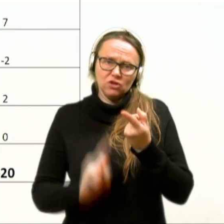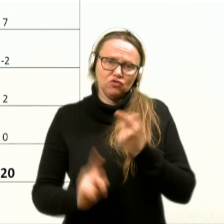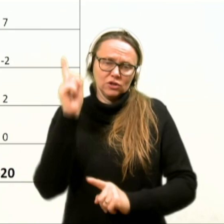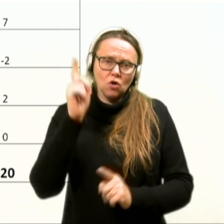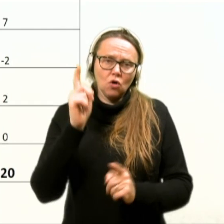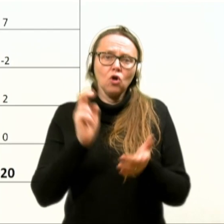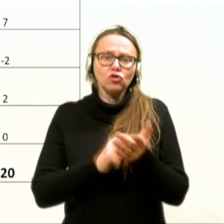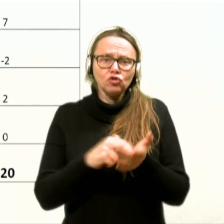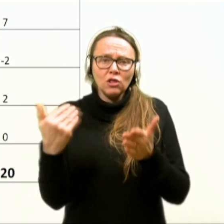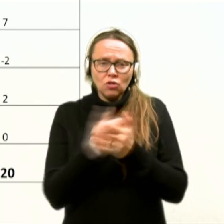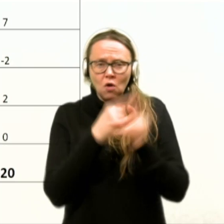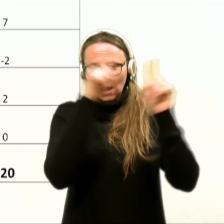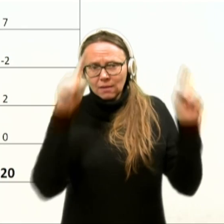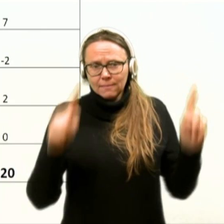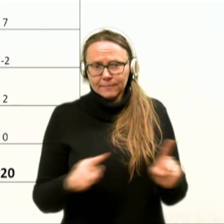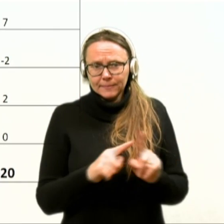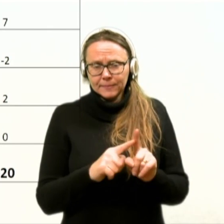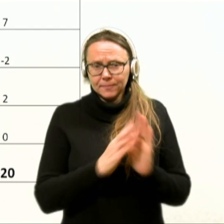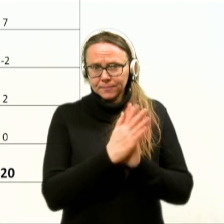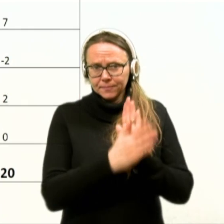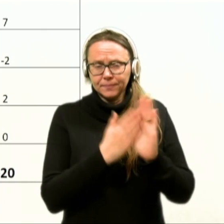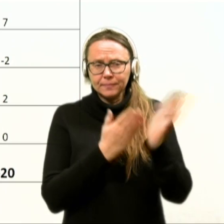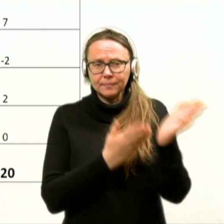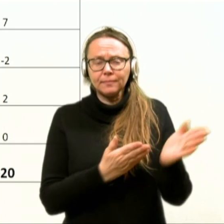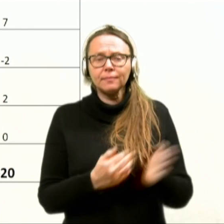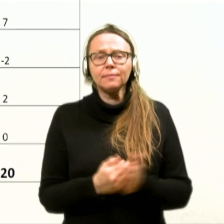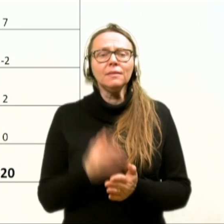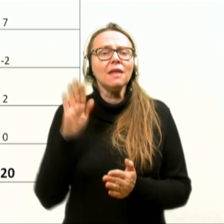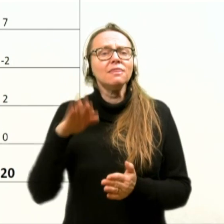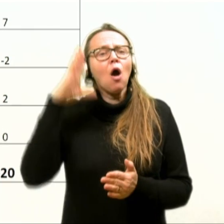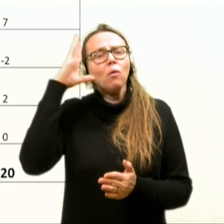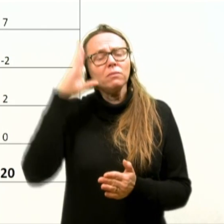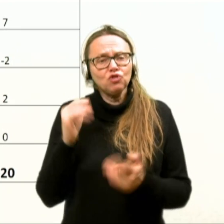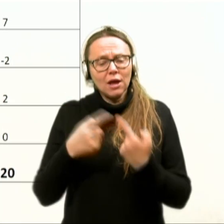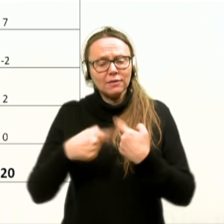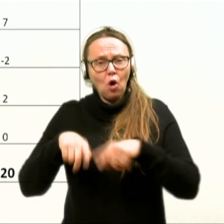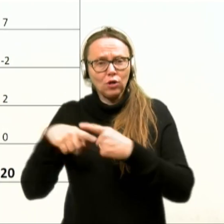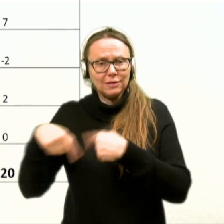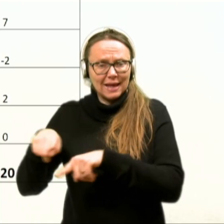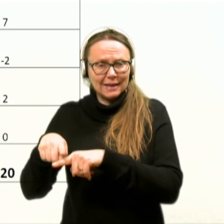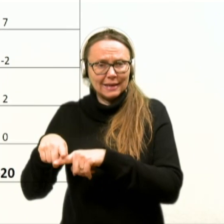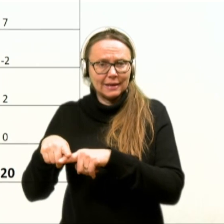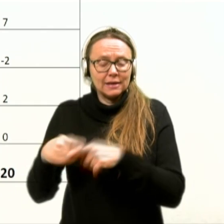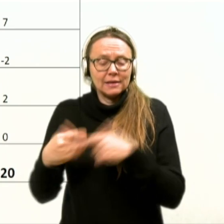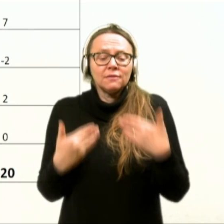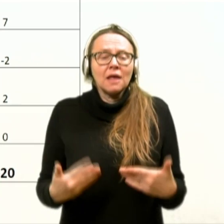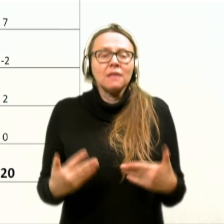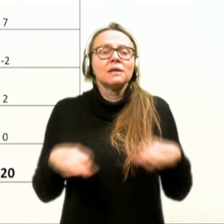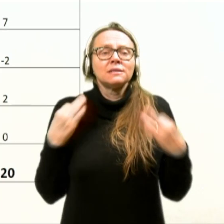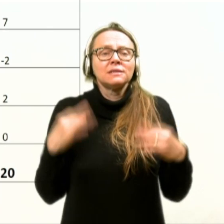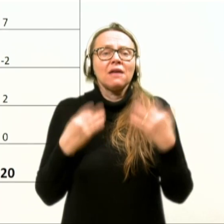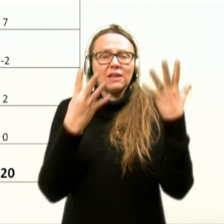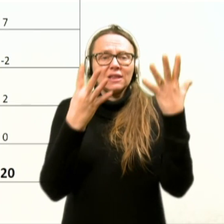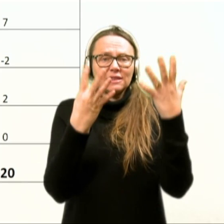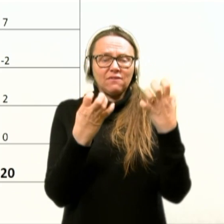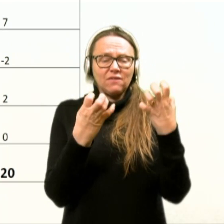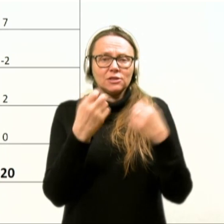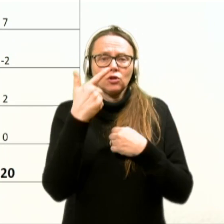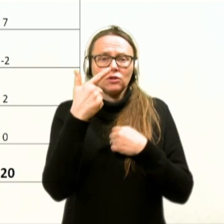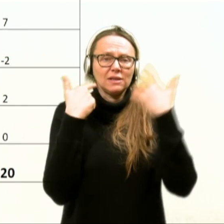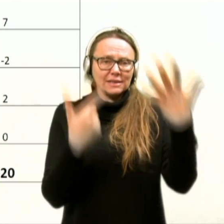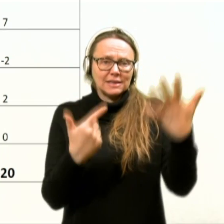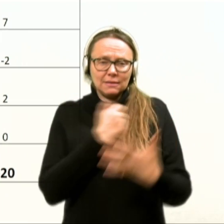Še naslednja tabelica, prosim. Na navadnih oddelkih se danes zdravi